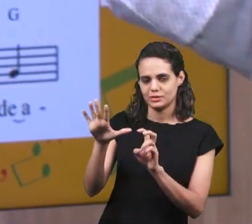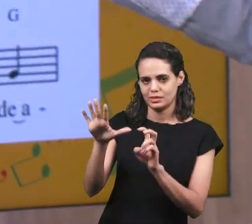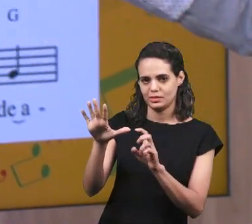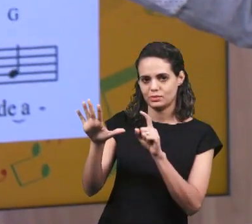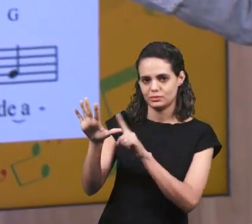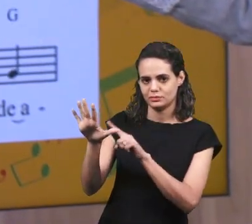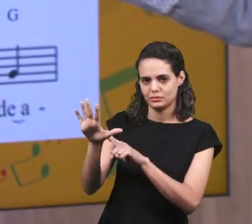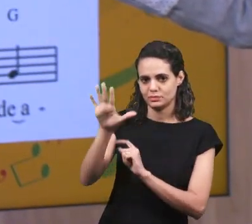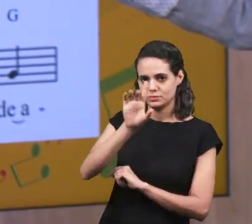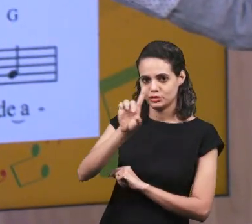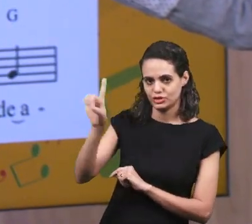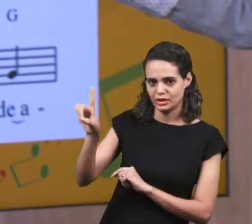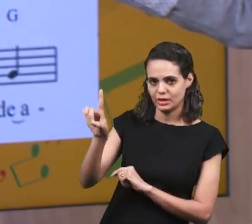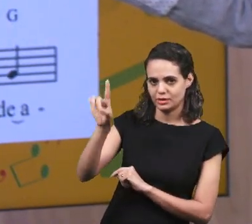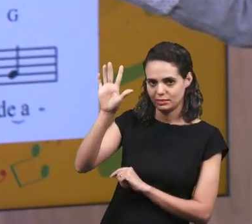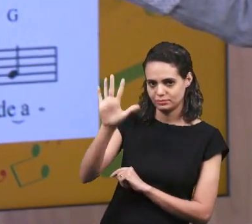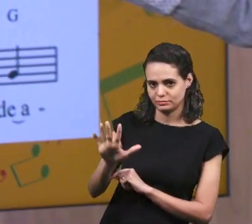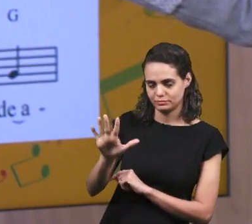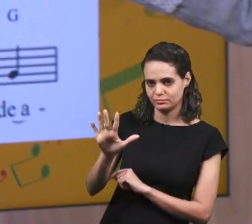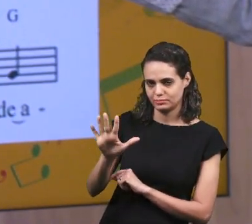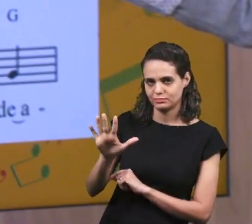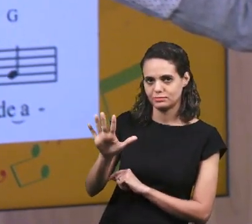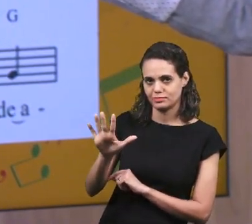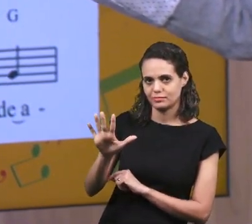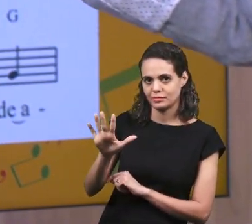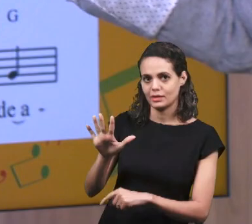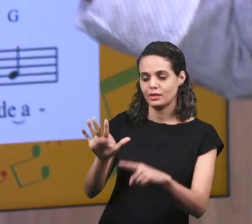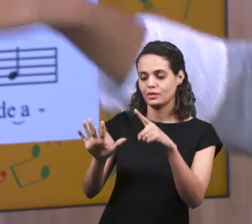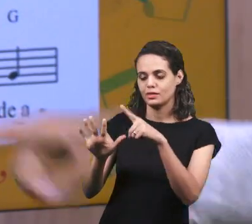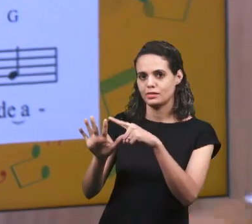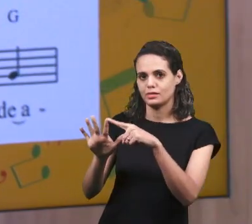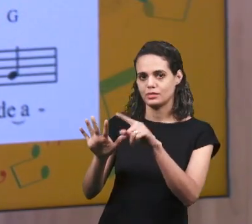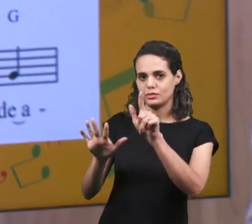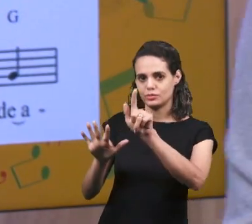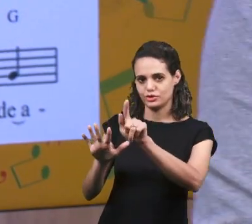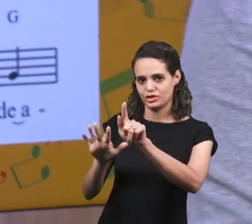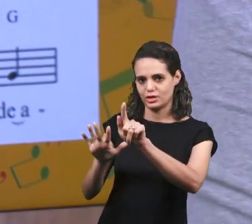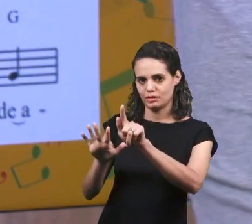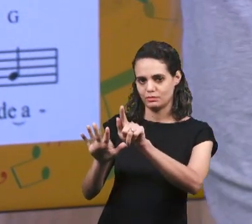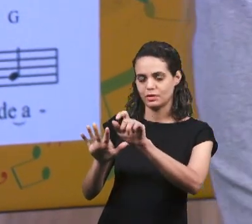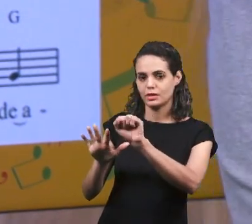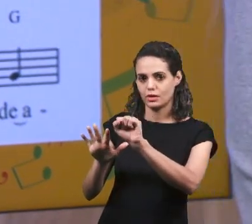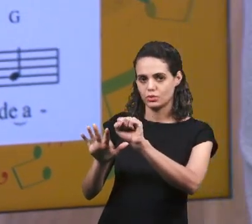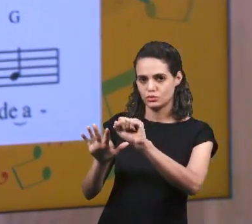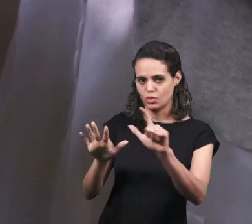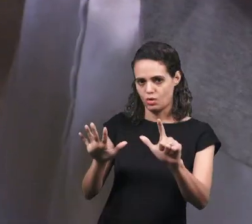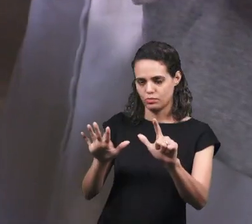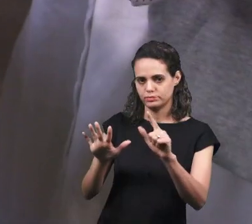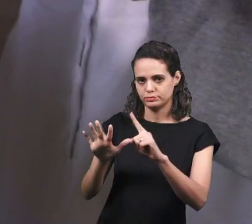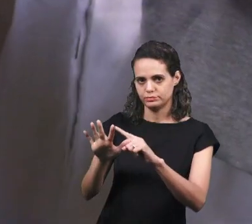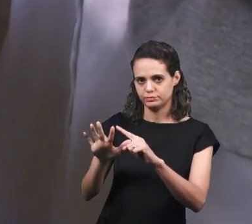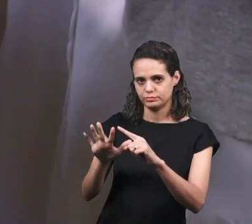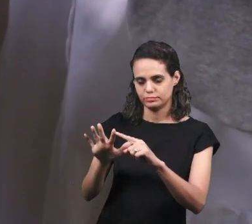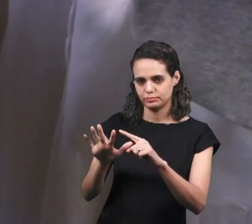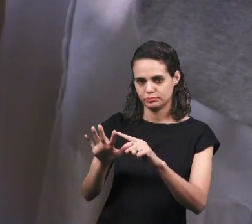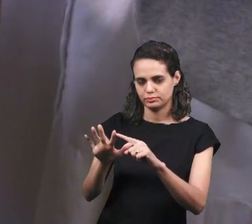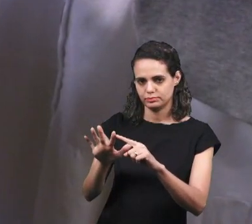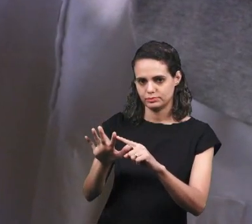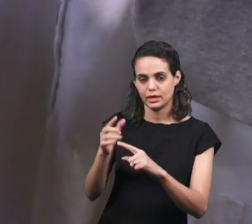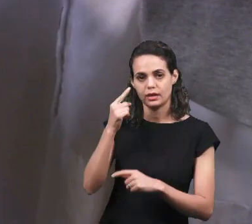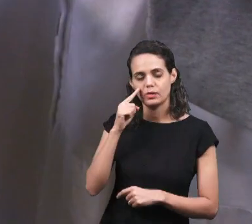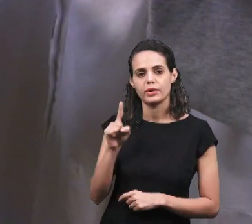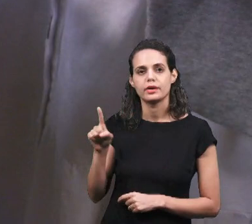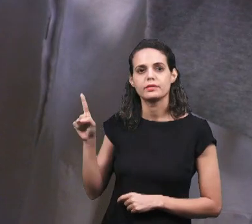droite, d'accord? Le Sol, avec le doigt 1. Nous allons positionner notre main au clavier